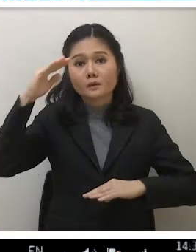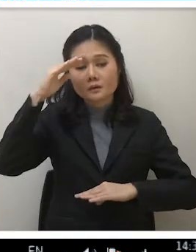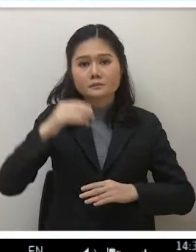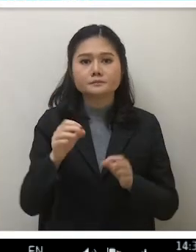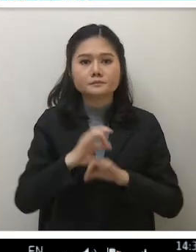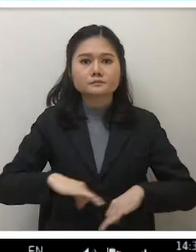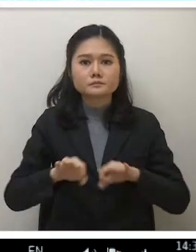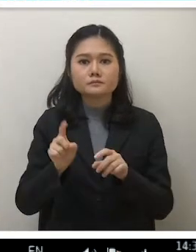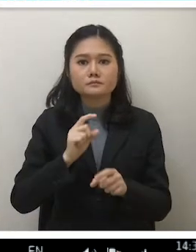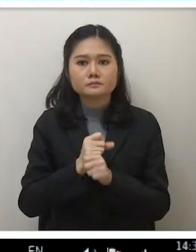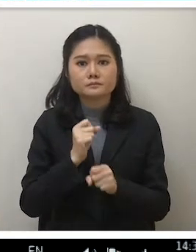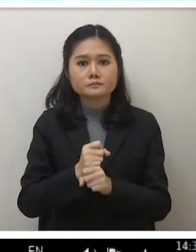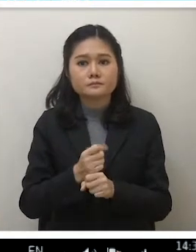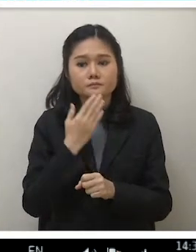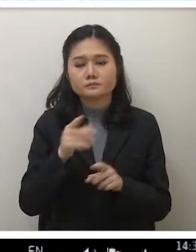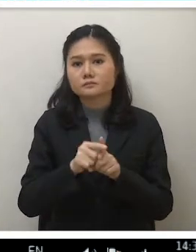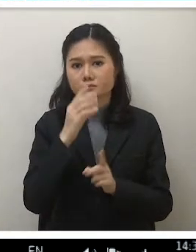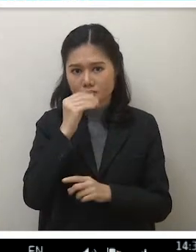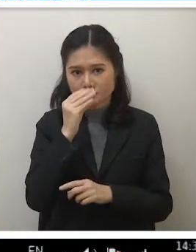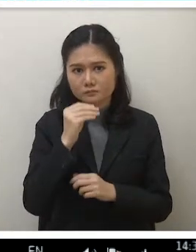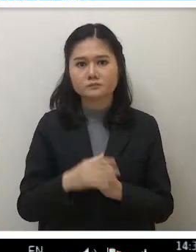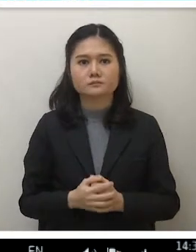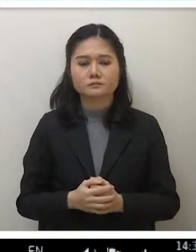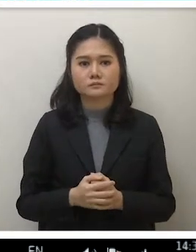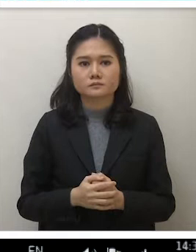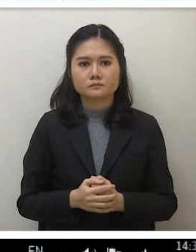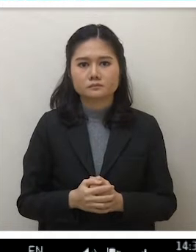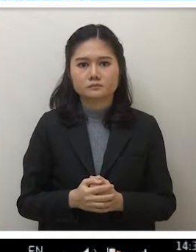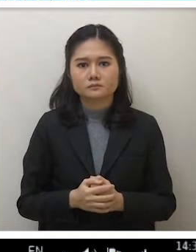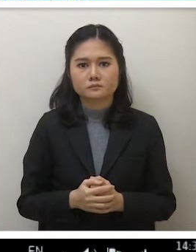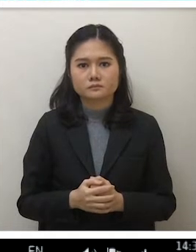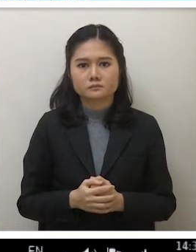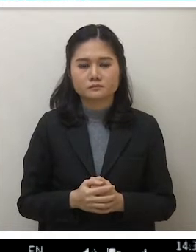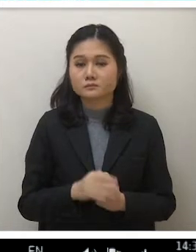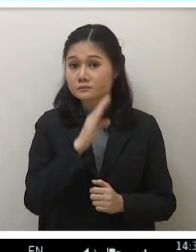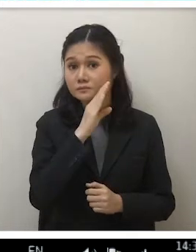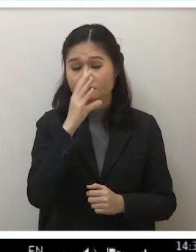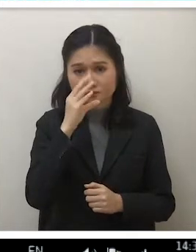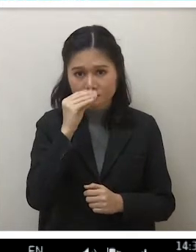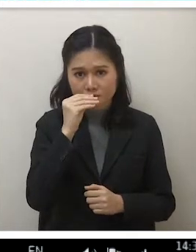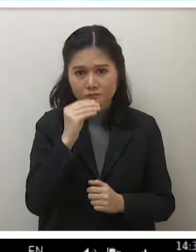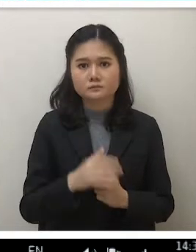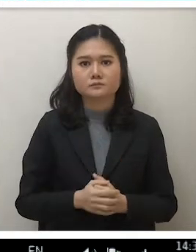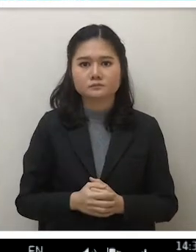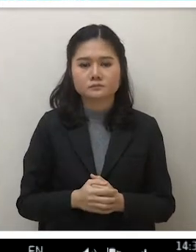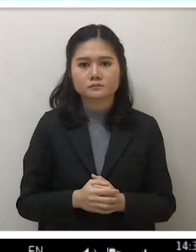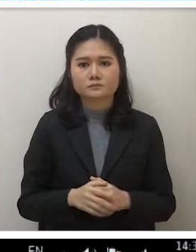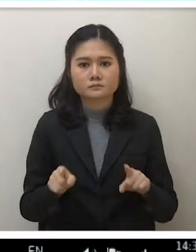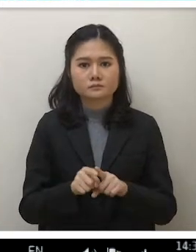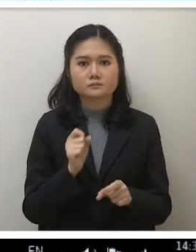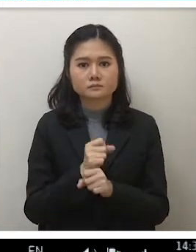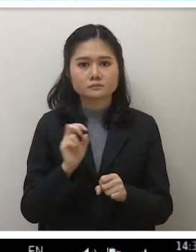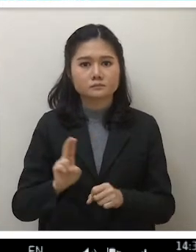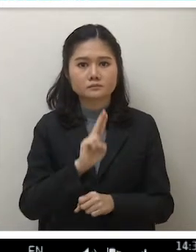สิ่งที่มันจะต้องมีมาด้วยก็คือการพูดใช่ไหมเพราะฉะนั้นการพูดเนี่ยมันจะต้อง